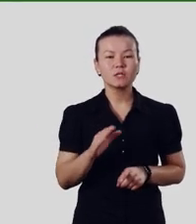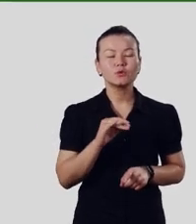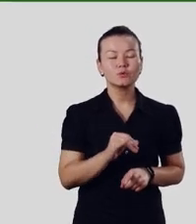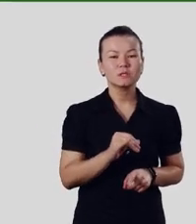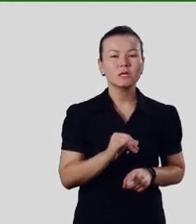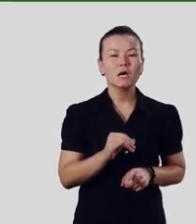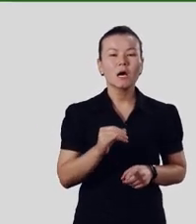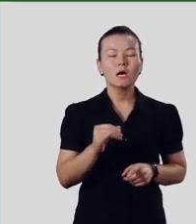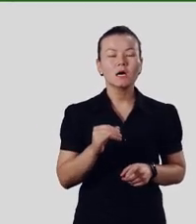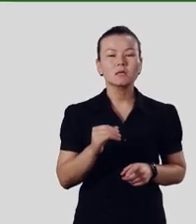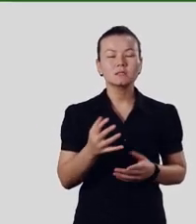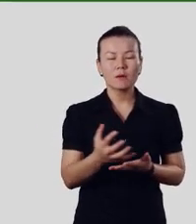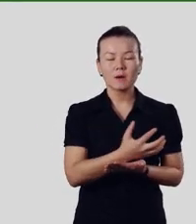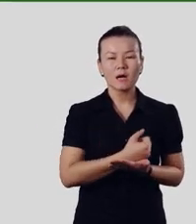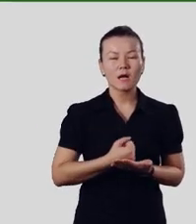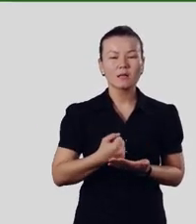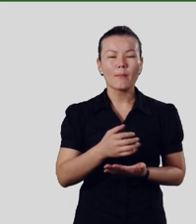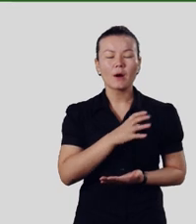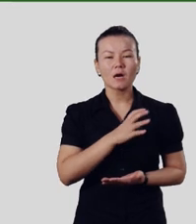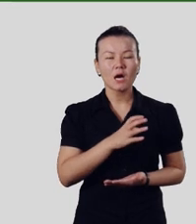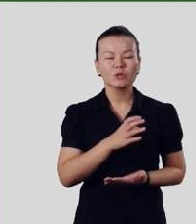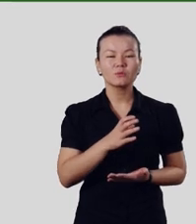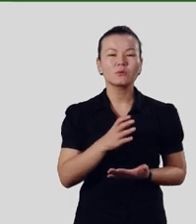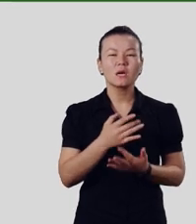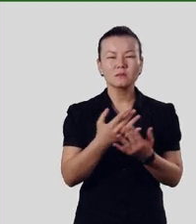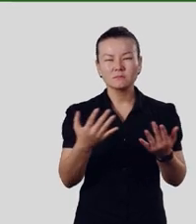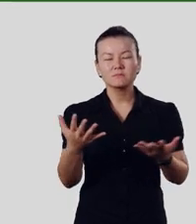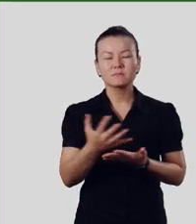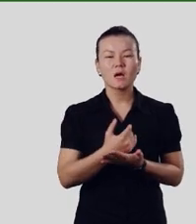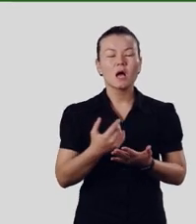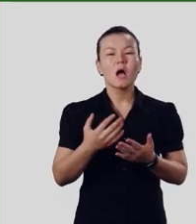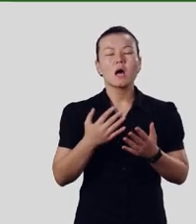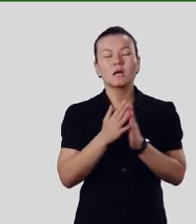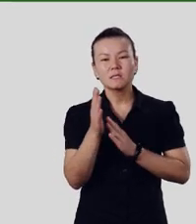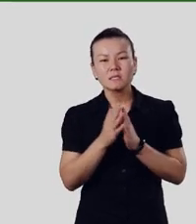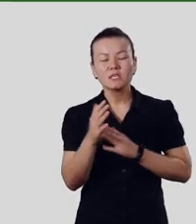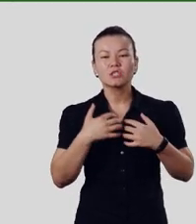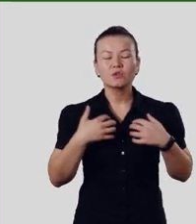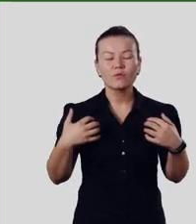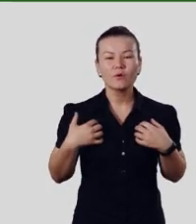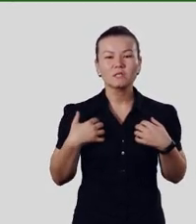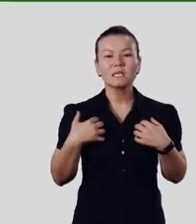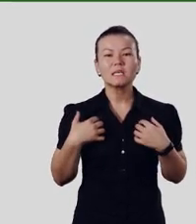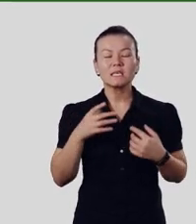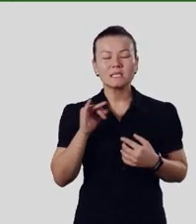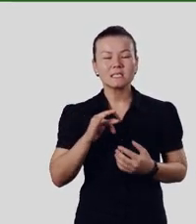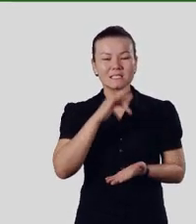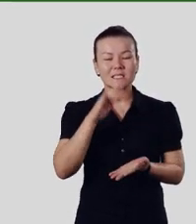собрал богатую коллекцию растений и животных, лесов и саванн Центральной